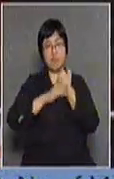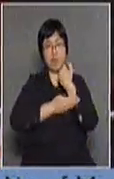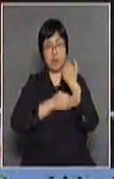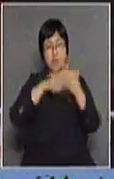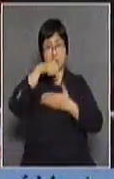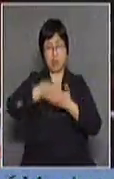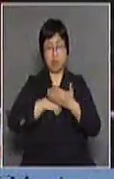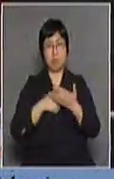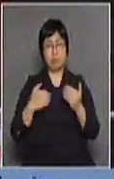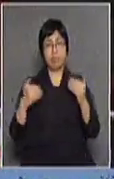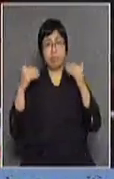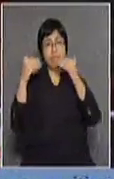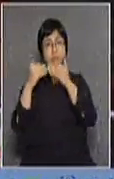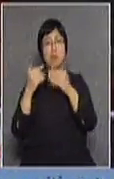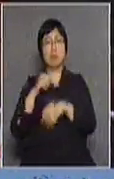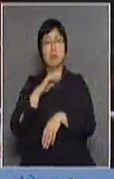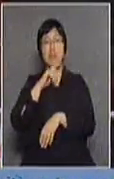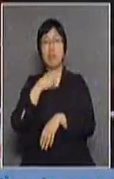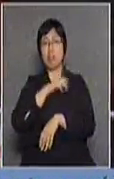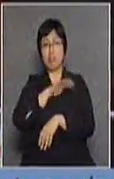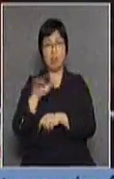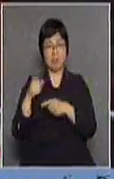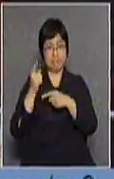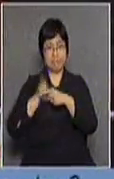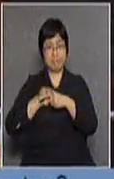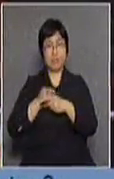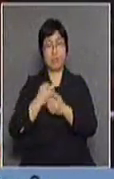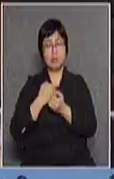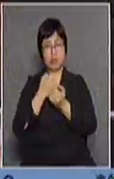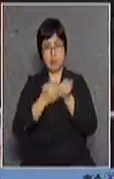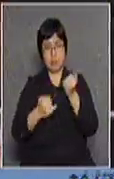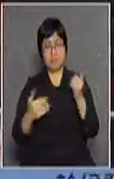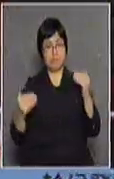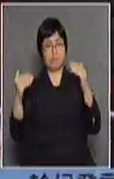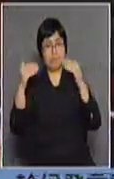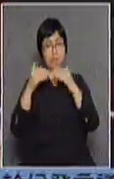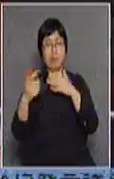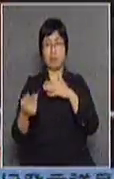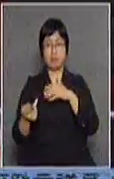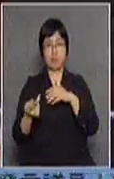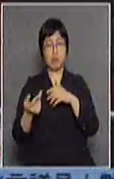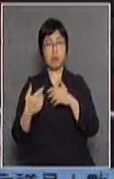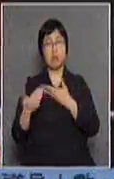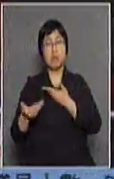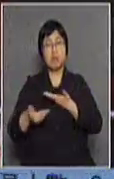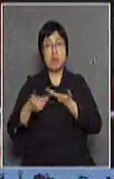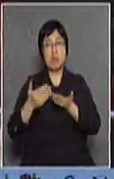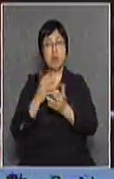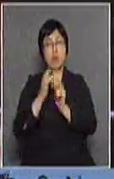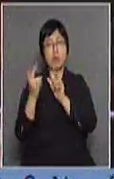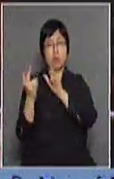對待。如果我們真是生而平等，我們對彼此付出的愛必定都是平